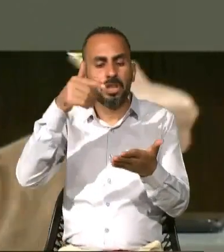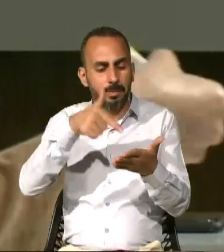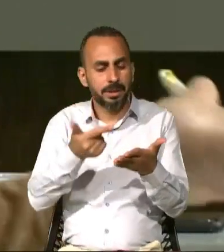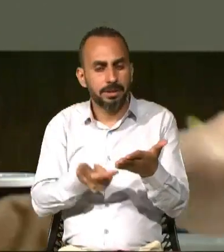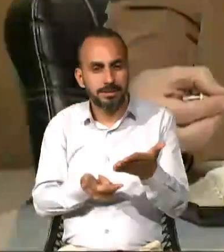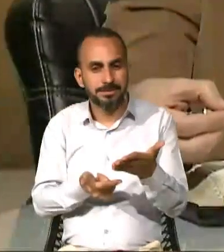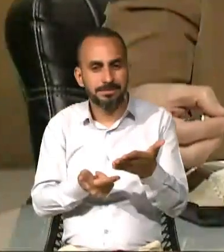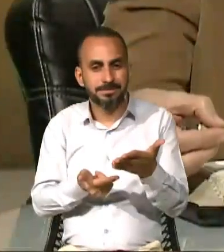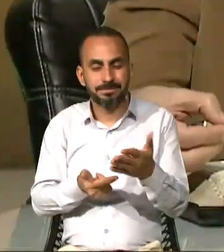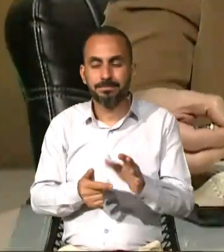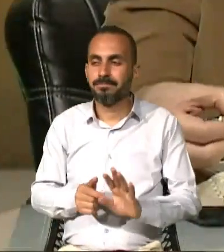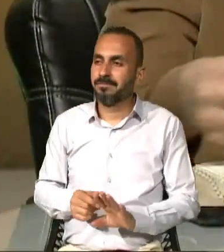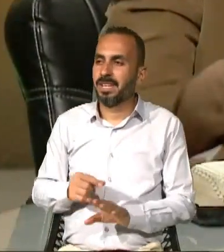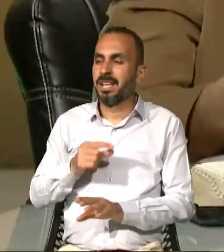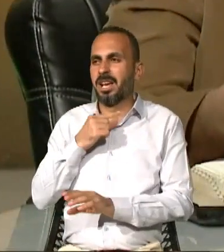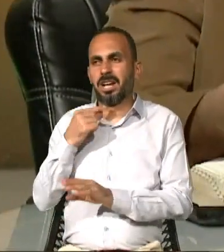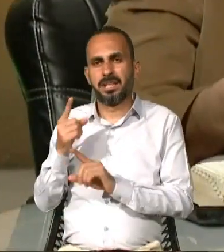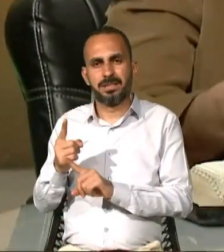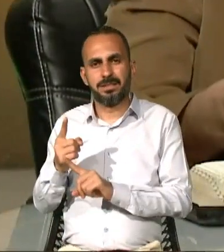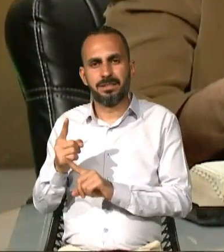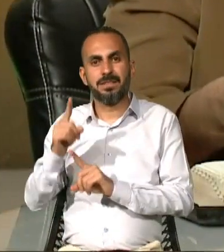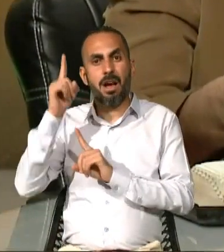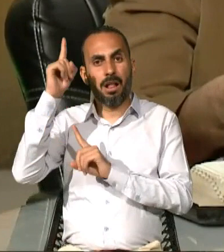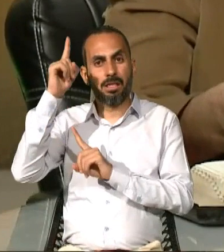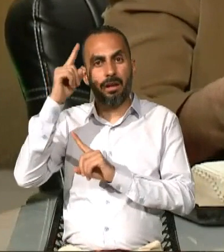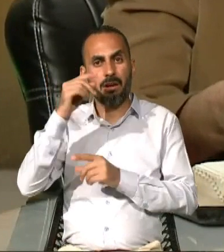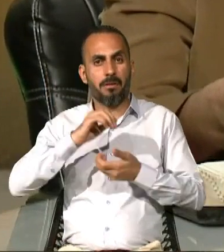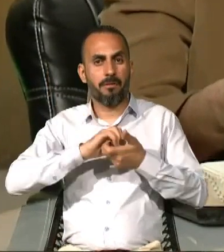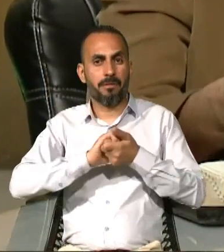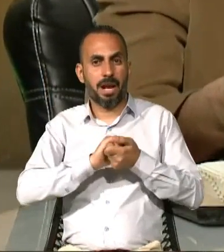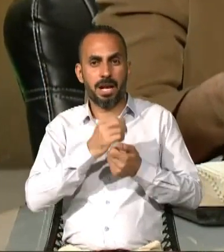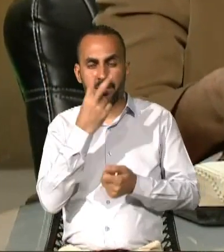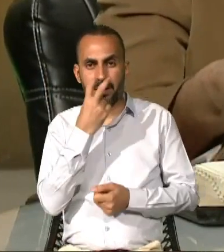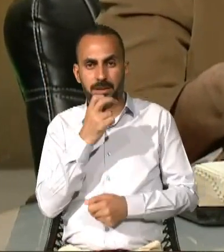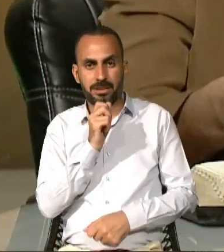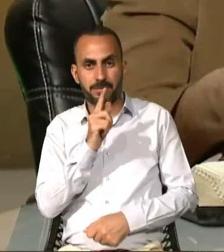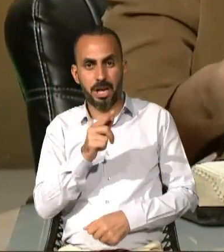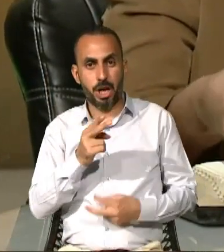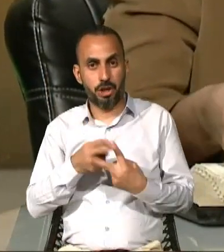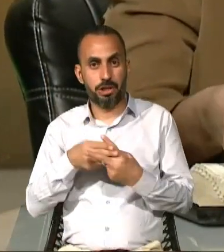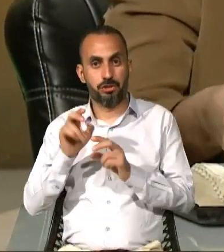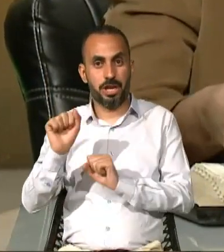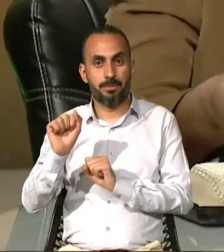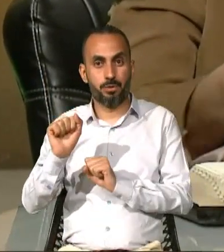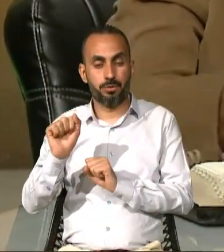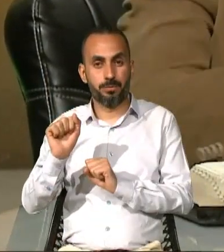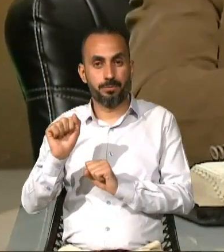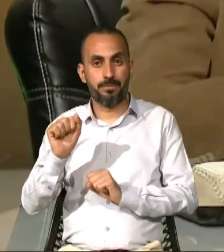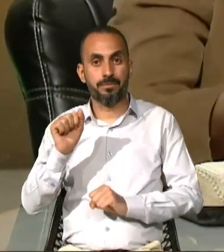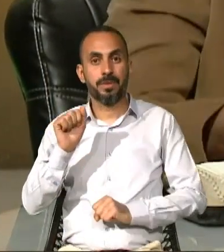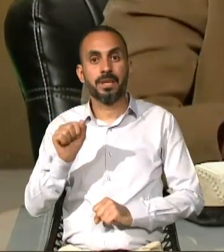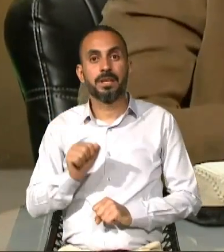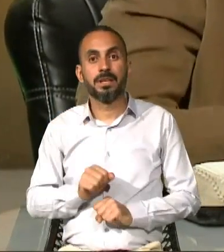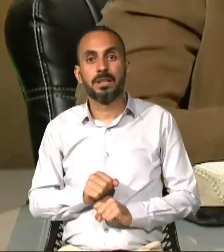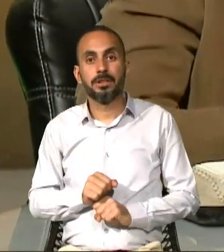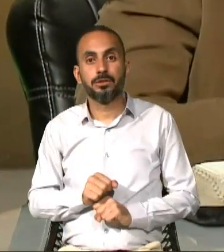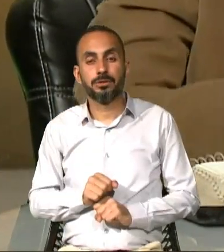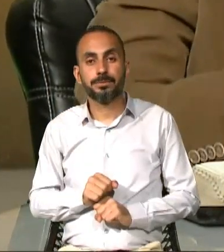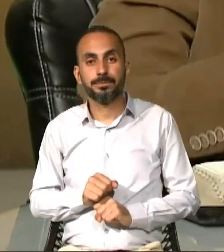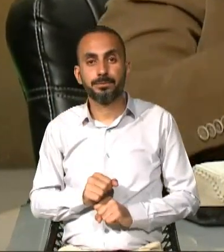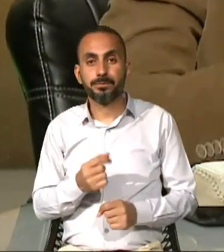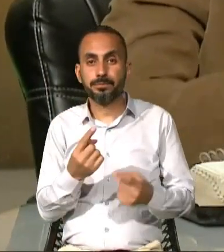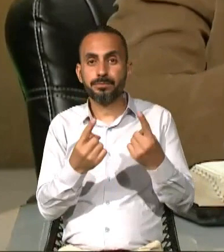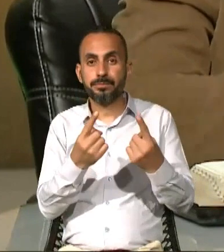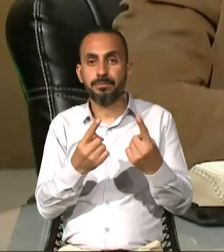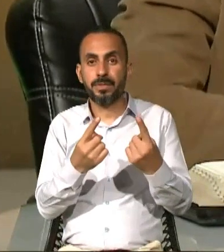القسيس ده الرب في العهد القديم قال لشعبه انه الجان والتابعه بيدهم من وسط شعبك